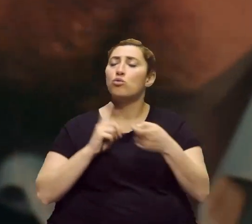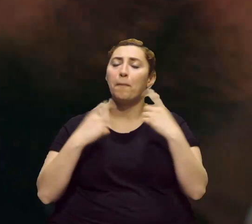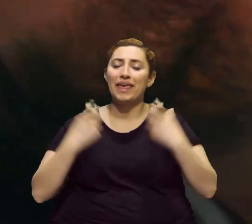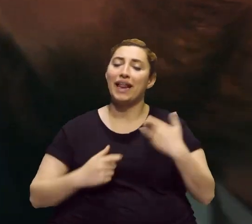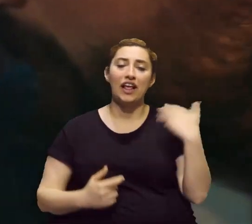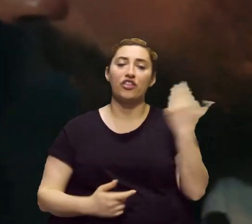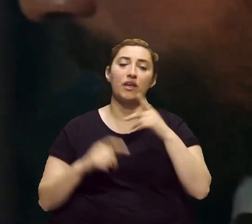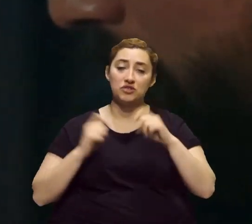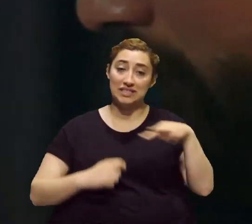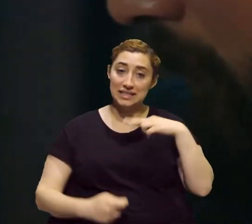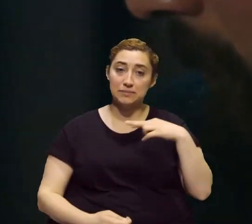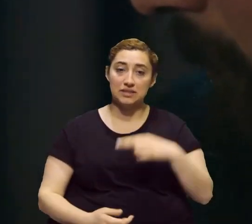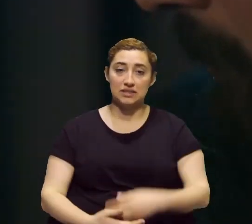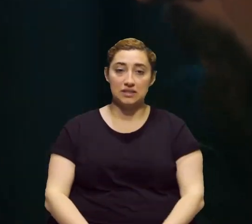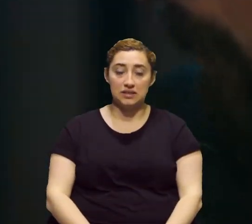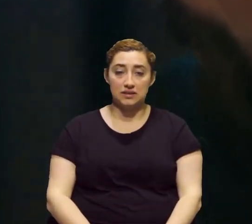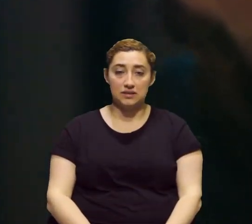bulamayacağı bir yere gideceğiz. İkimiz.